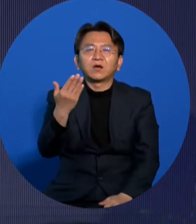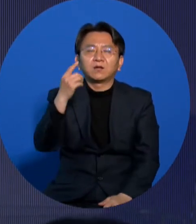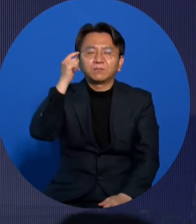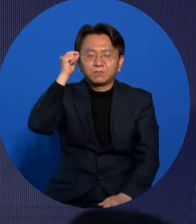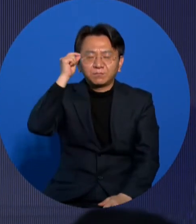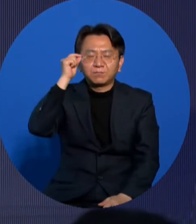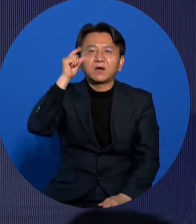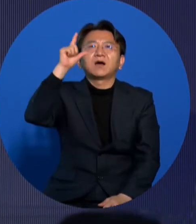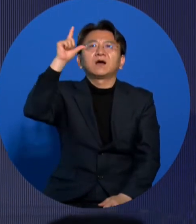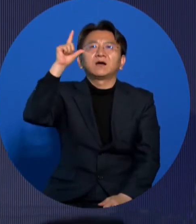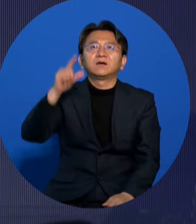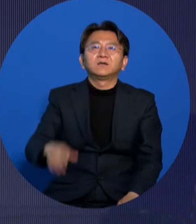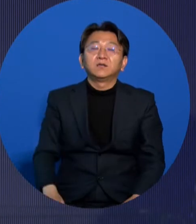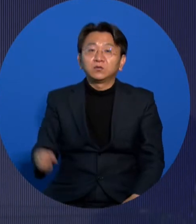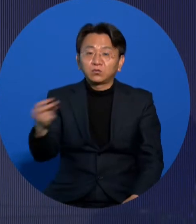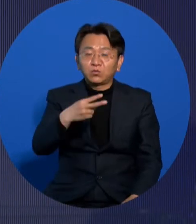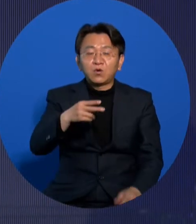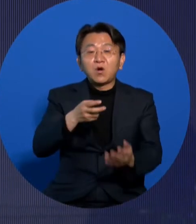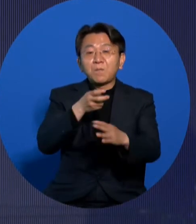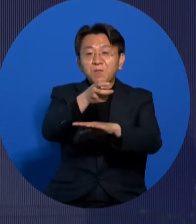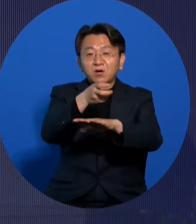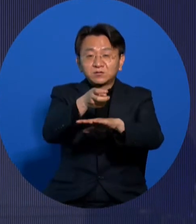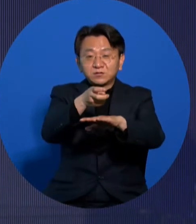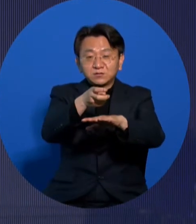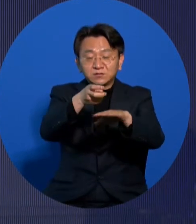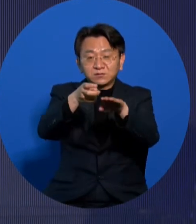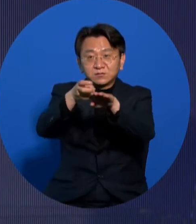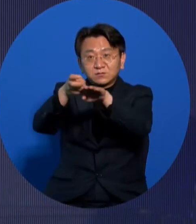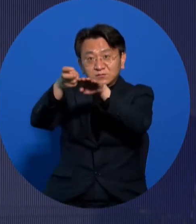그러면서 저상버스, 또